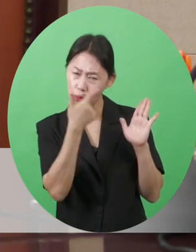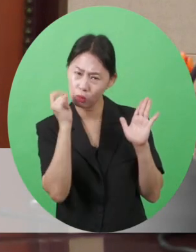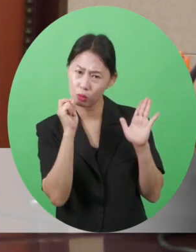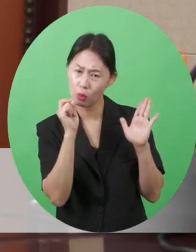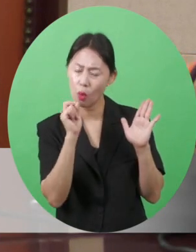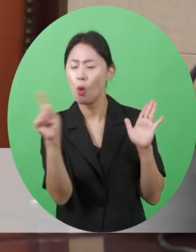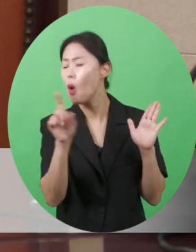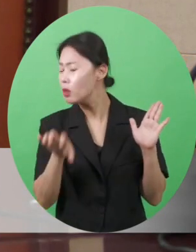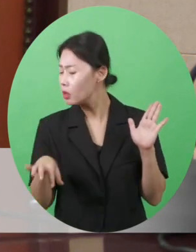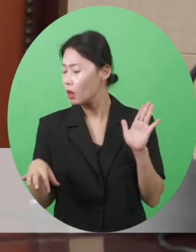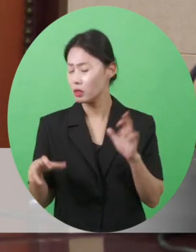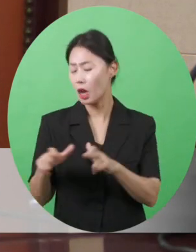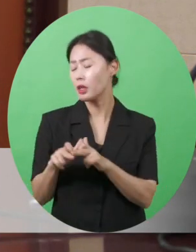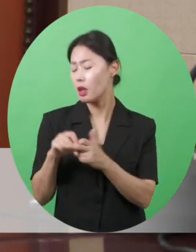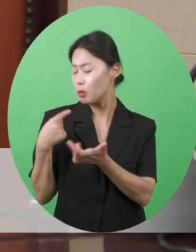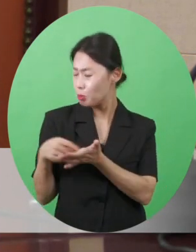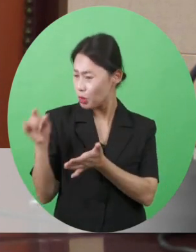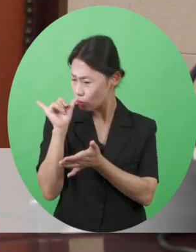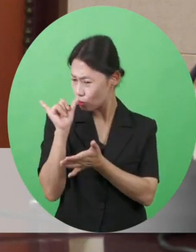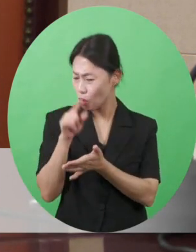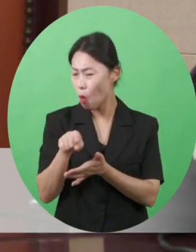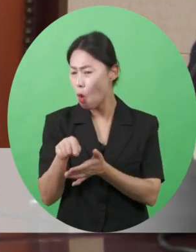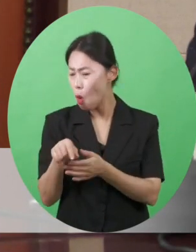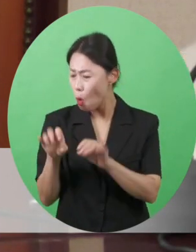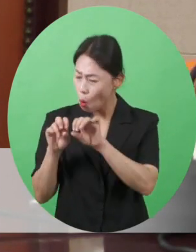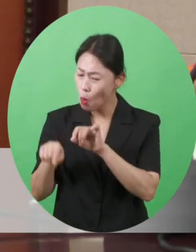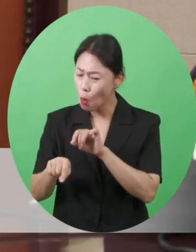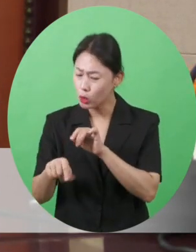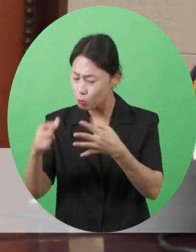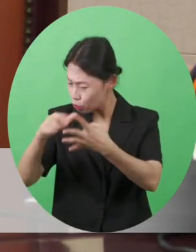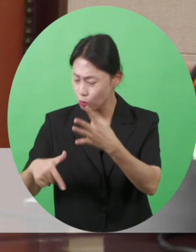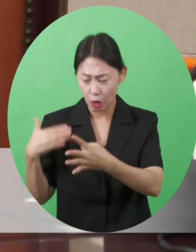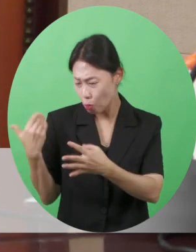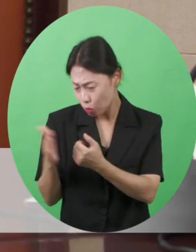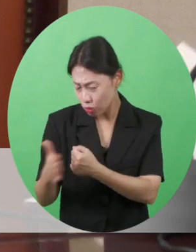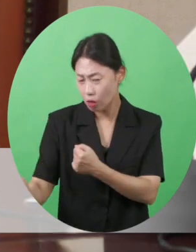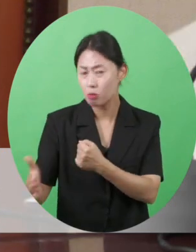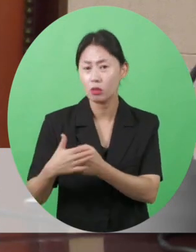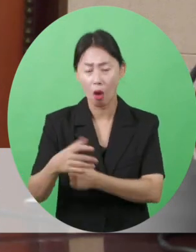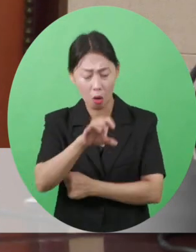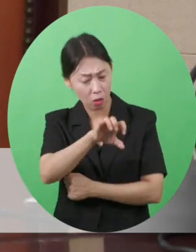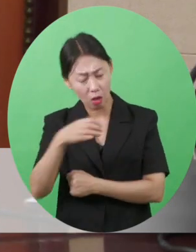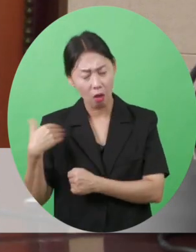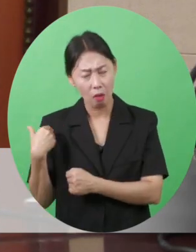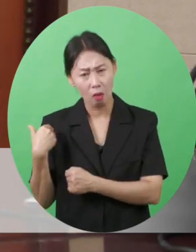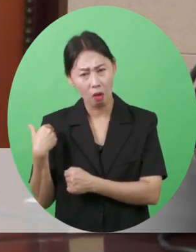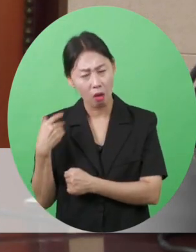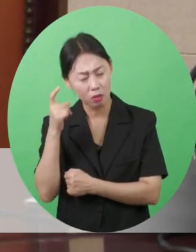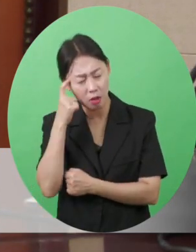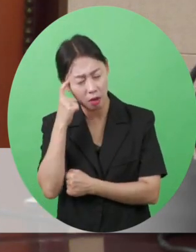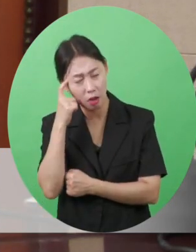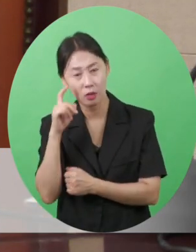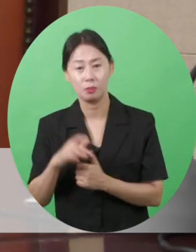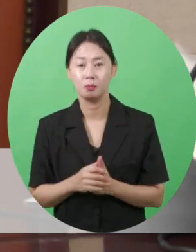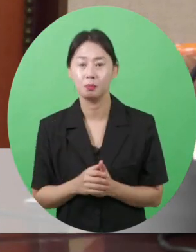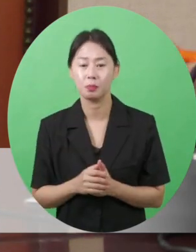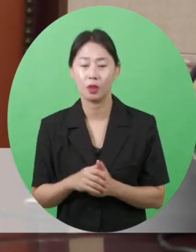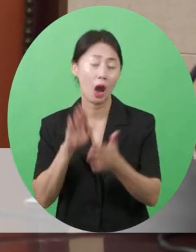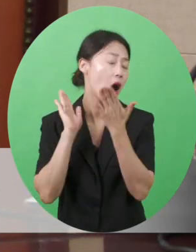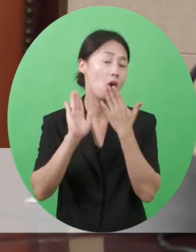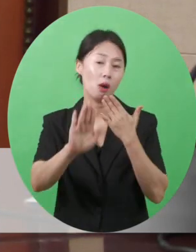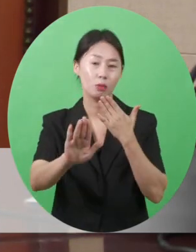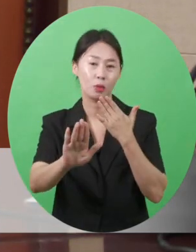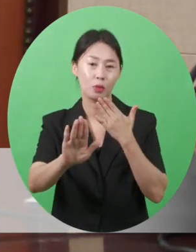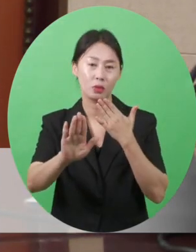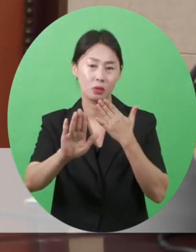장애인들이 어디선가 이런 시스템을 몰라서 이걸 잘 활용하지 못하고 있을 수도 있다는 생각이 있기 때문에 저희가 이런